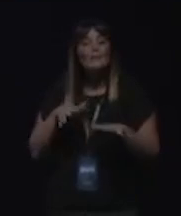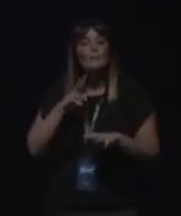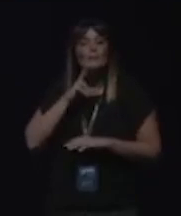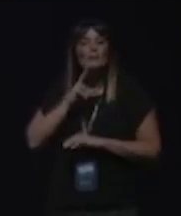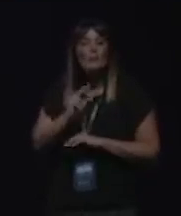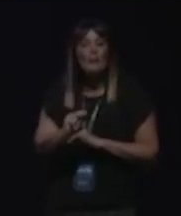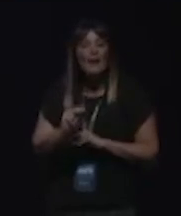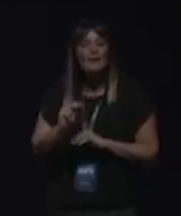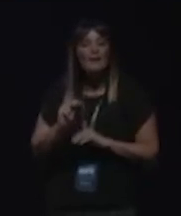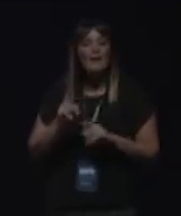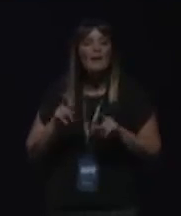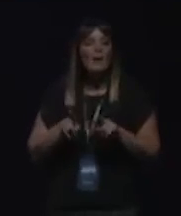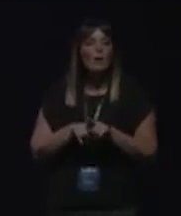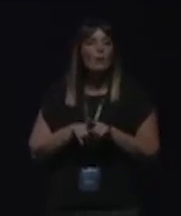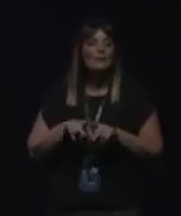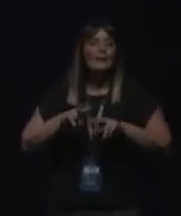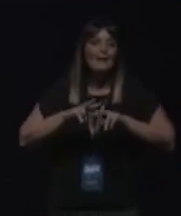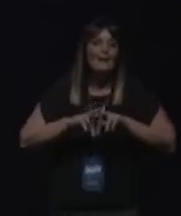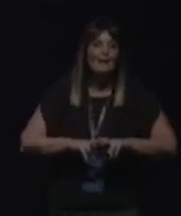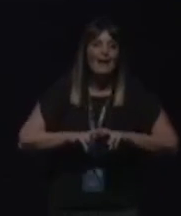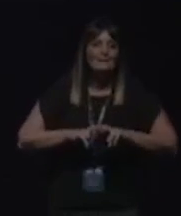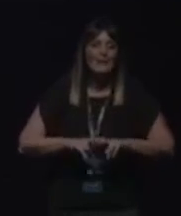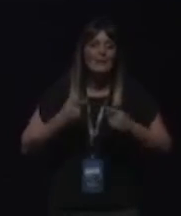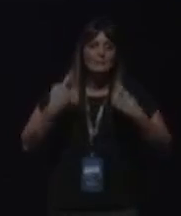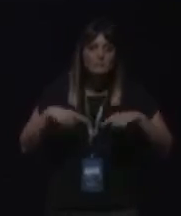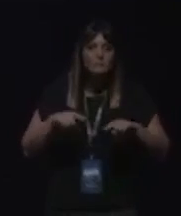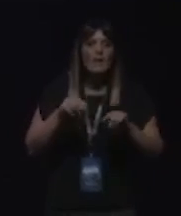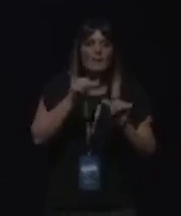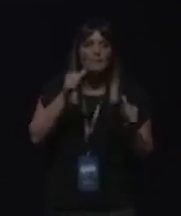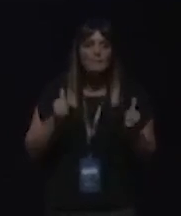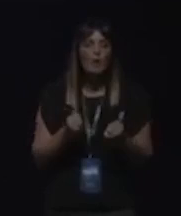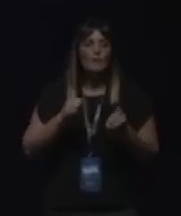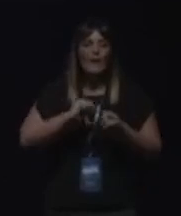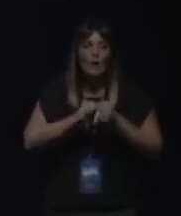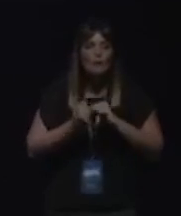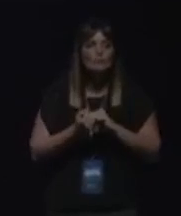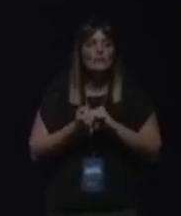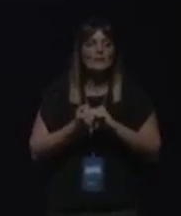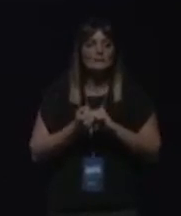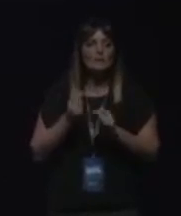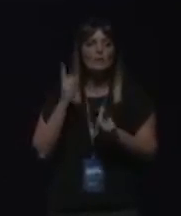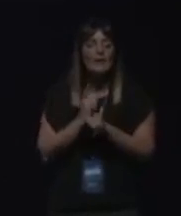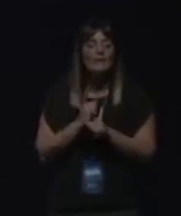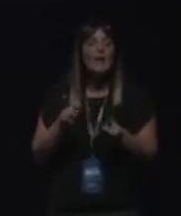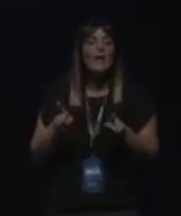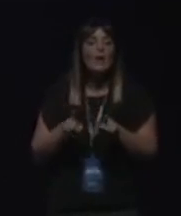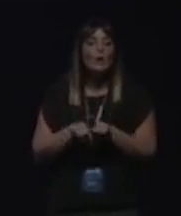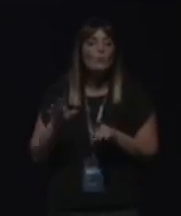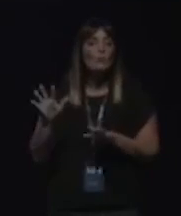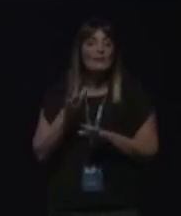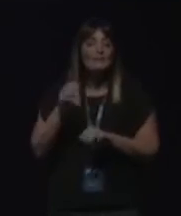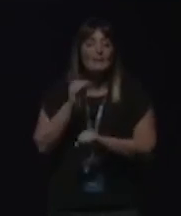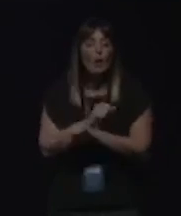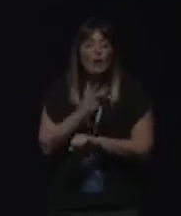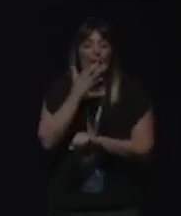determinate forme di contrasto, come in particolare il carcere duro. E guardate,